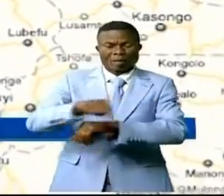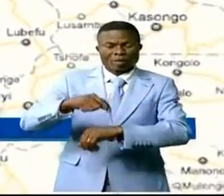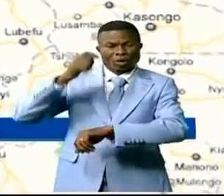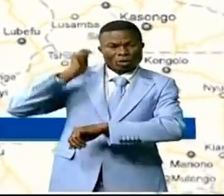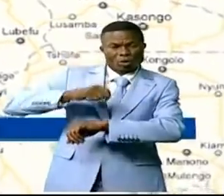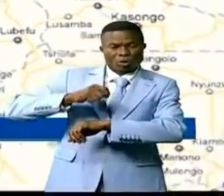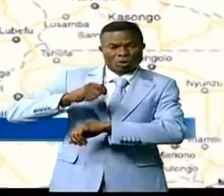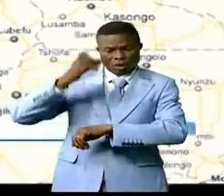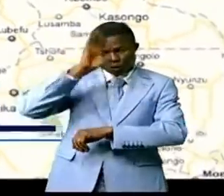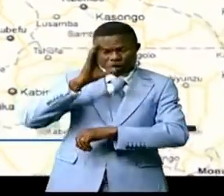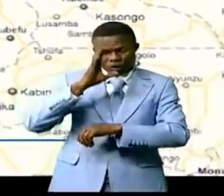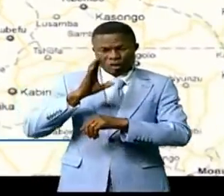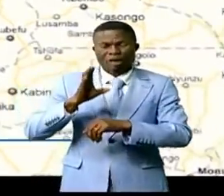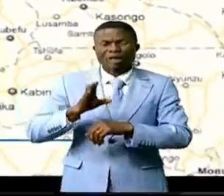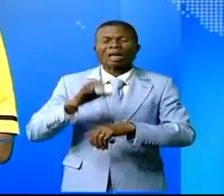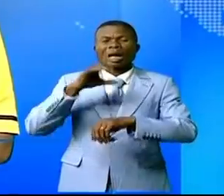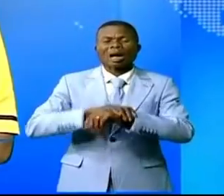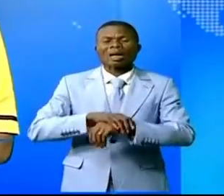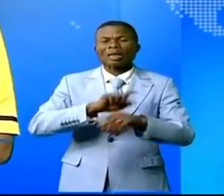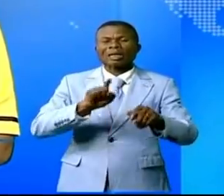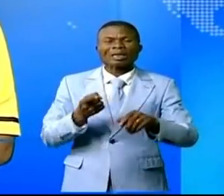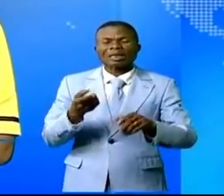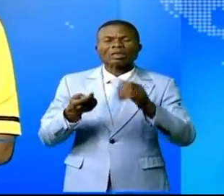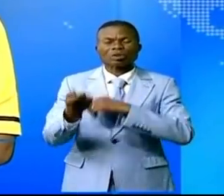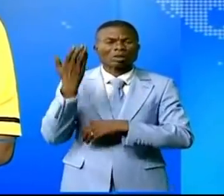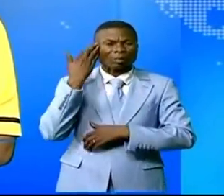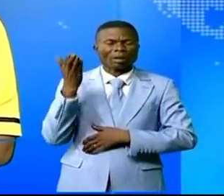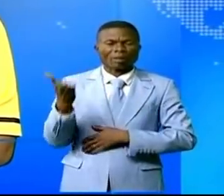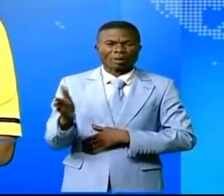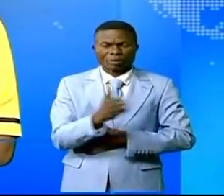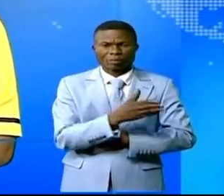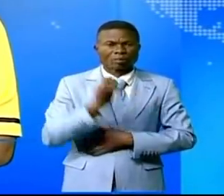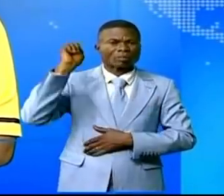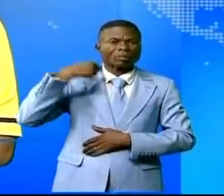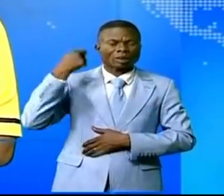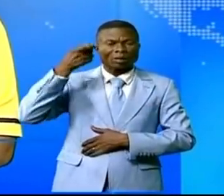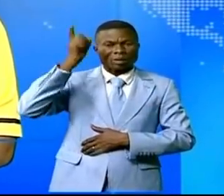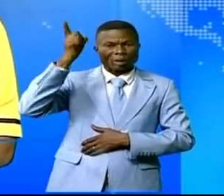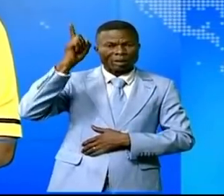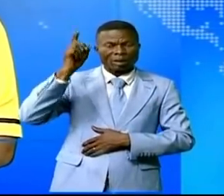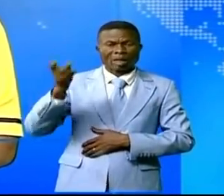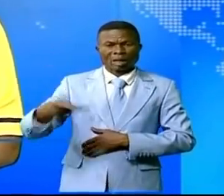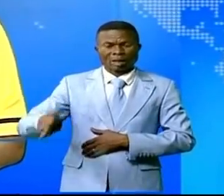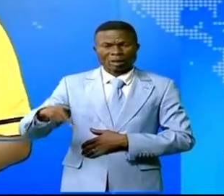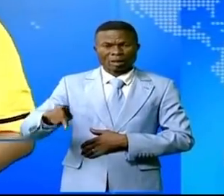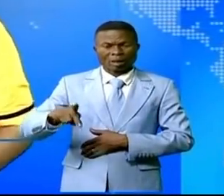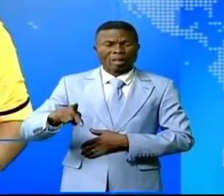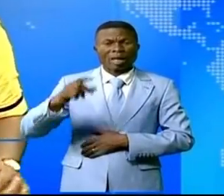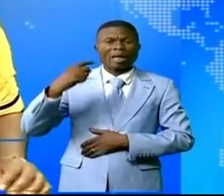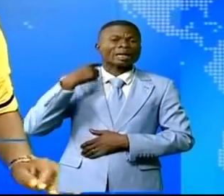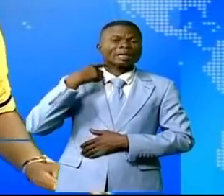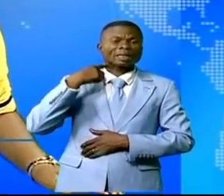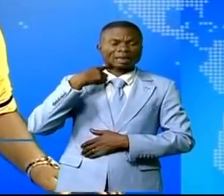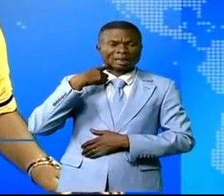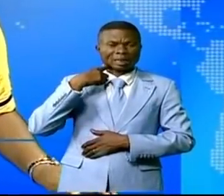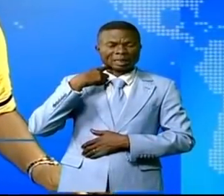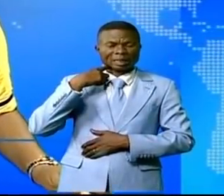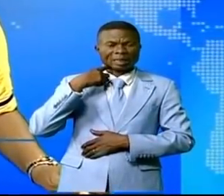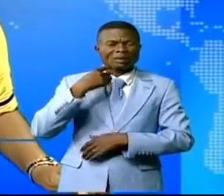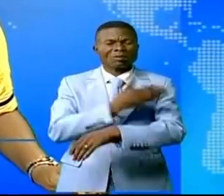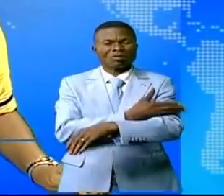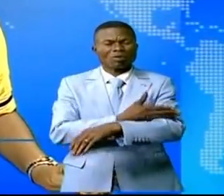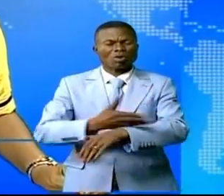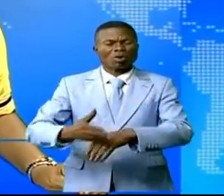établir les responsabilités. La prison centrale de la province du Kwango a atteint un état